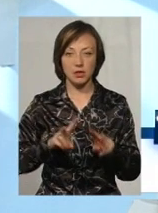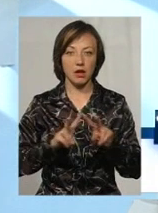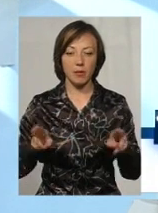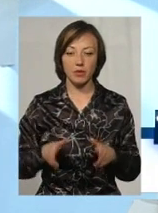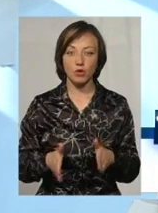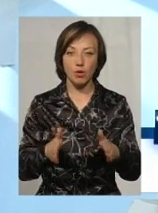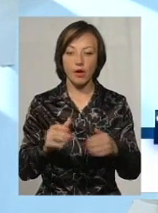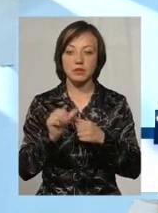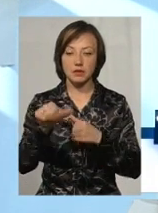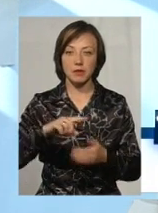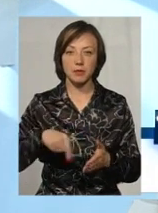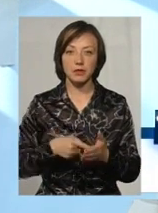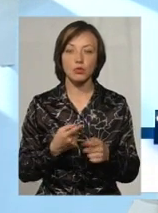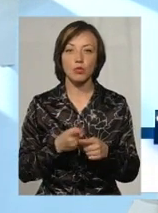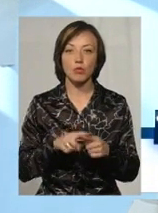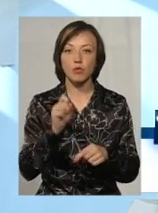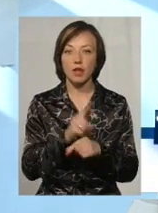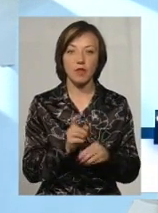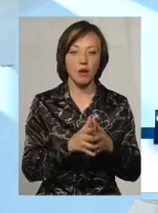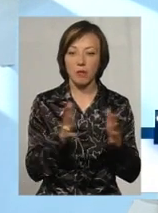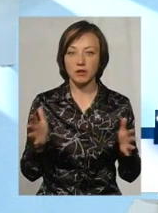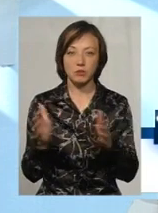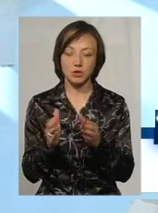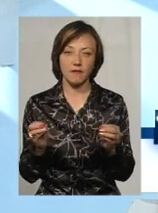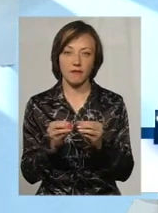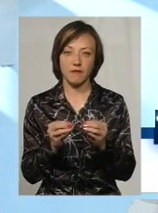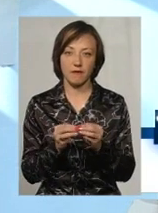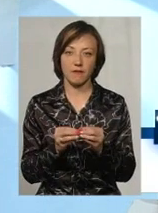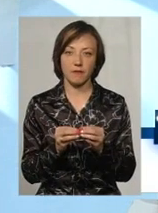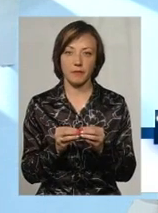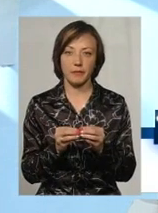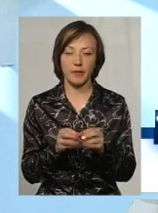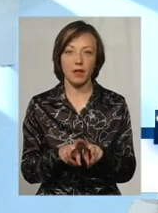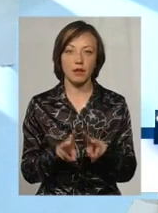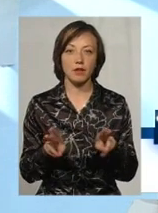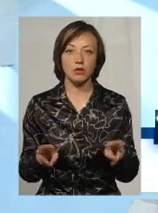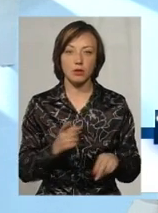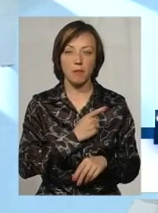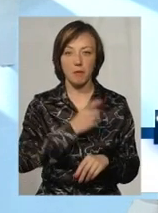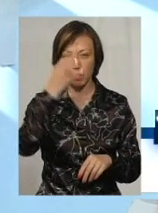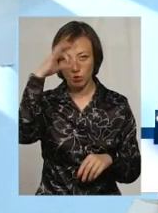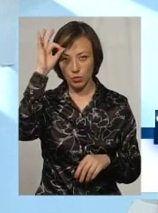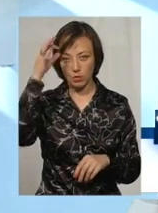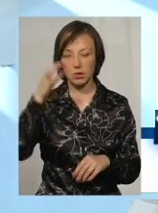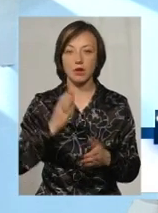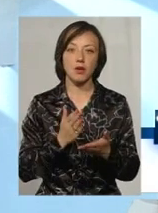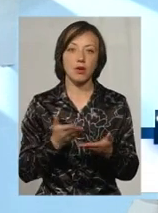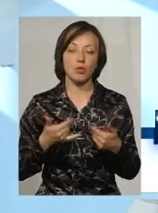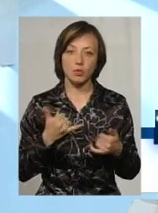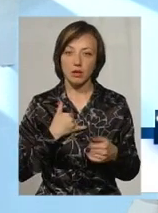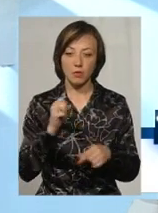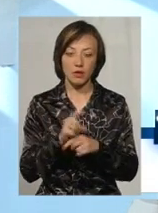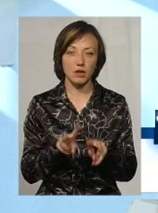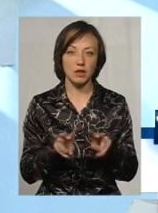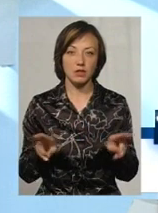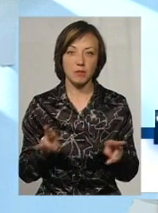як і за містом. Тому повноваження у нас не менше, не більше мається на увазі в дорожній поліції. Ми аналогічні патрульні поліцейські. Тобто в нас повноваження такі самі, як і